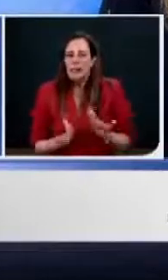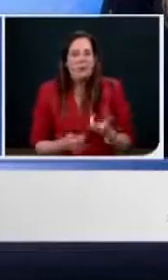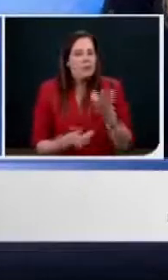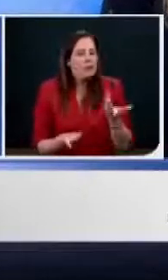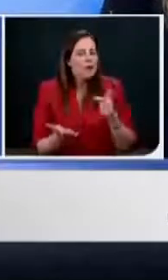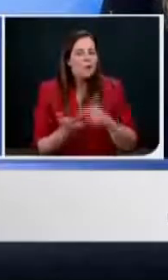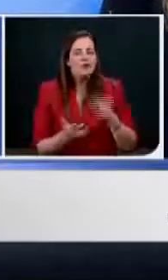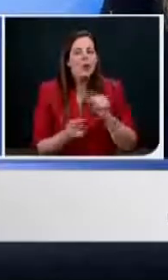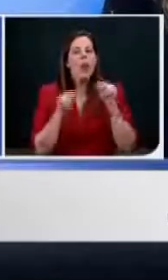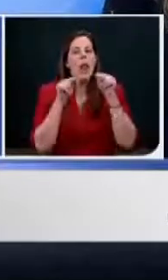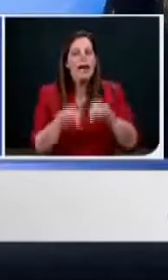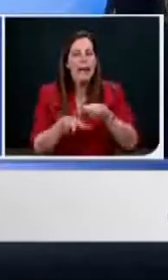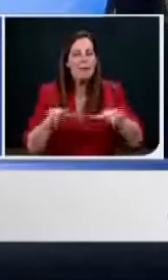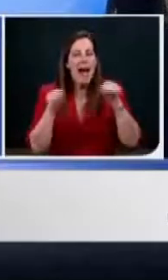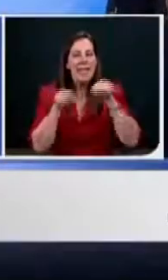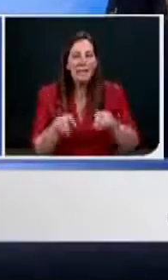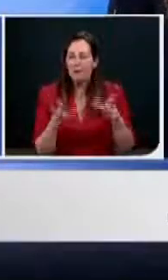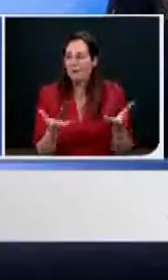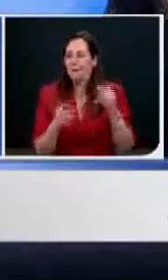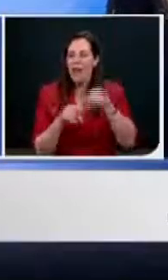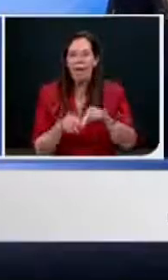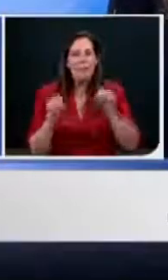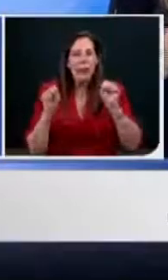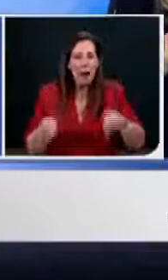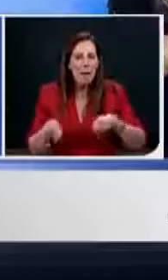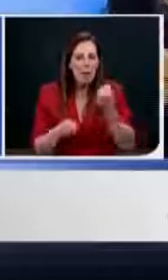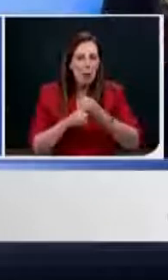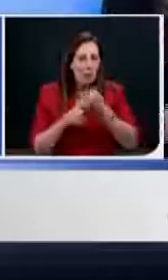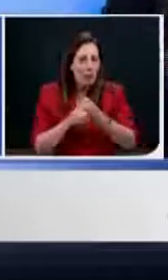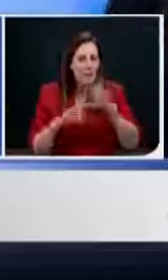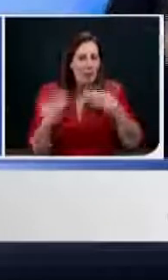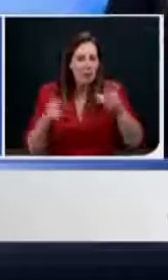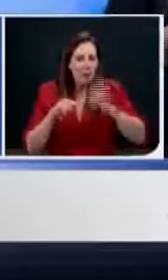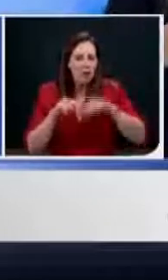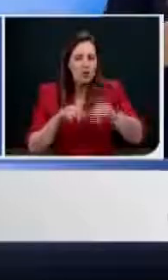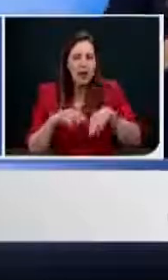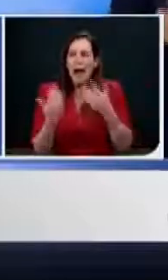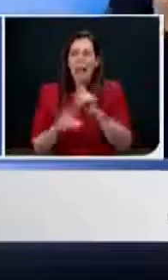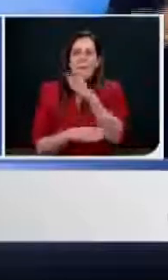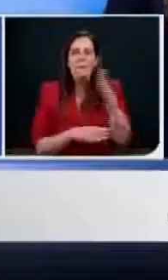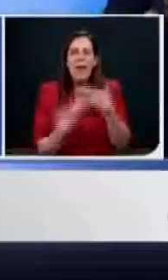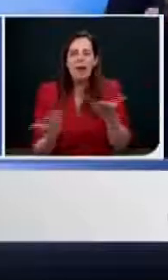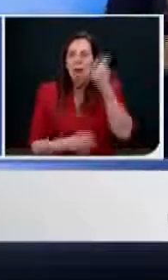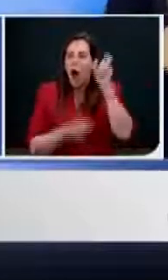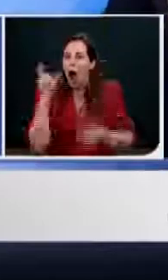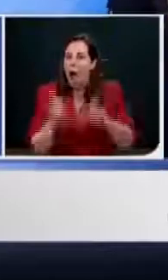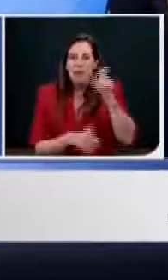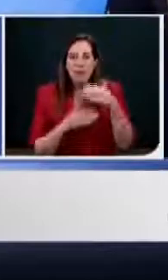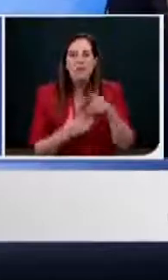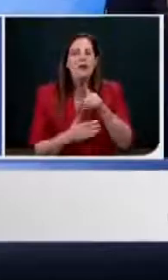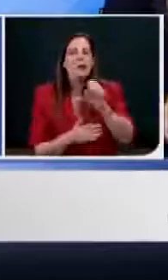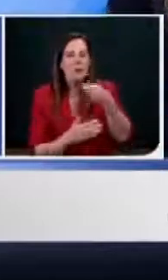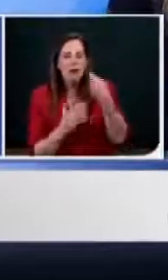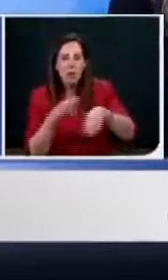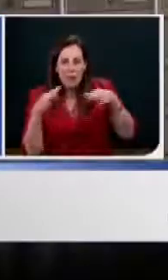עצמנו כדי לא ליפול בפח עם קבלנים, עם ליקויי בנייה? כי אחר כך אין כתובת, אנשים מוצאים את עצמם. אם אתם קונים